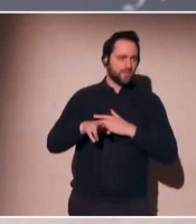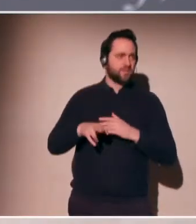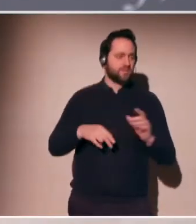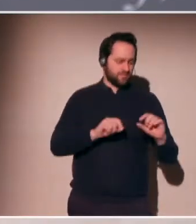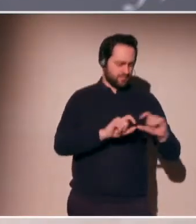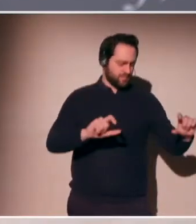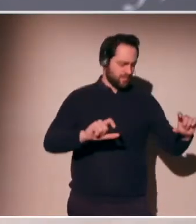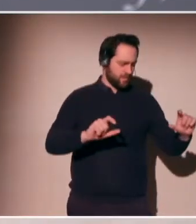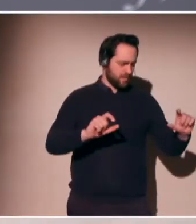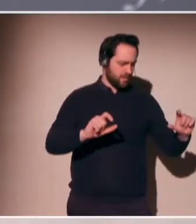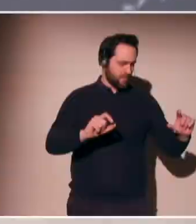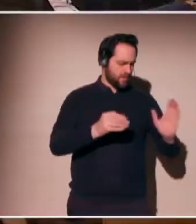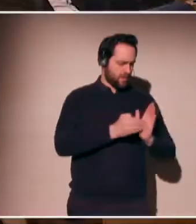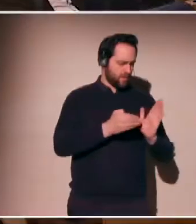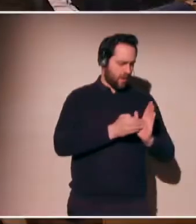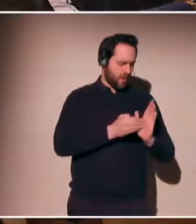minutes. Donc,